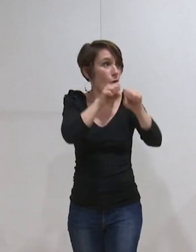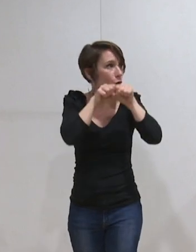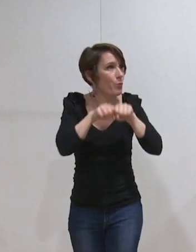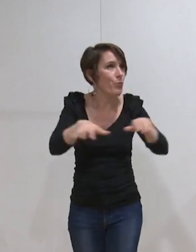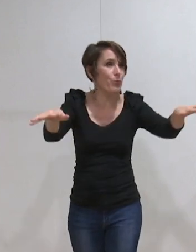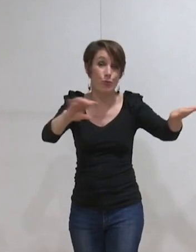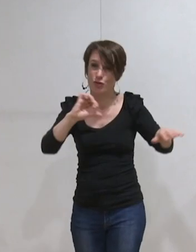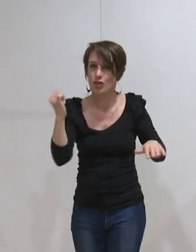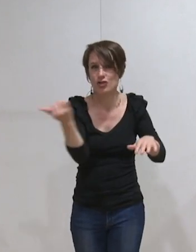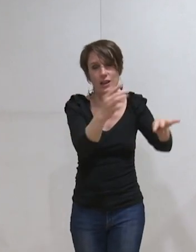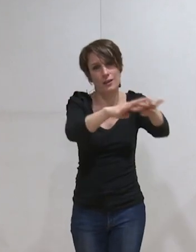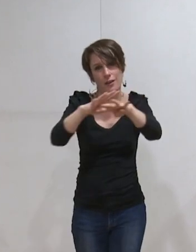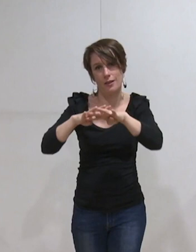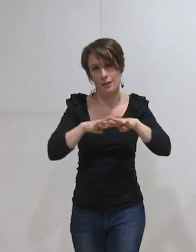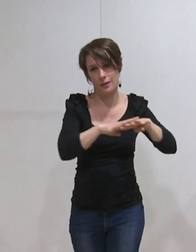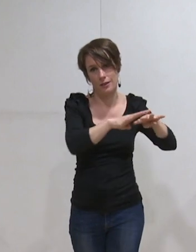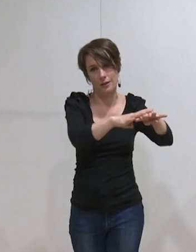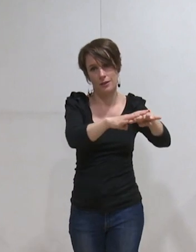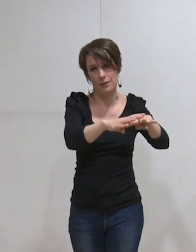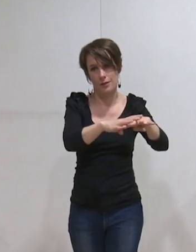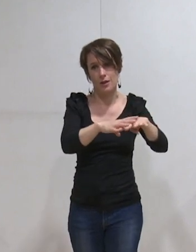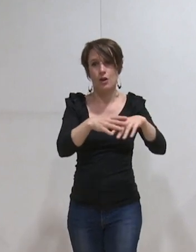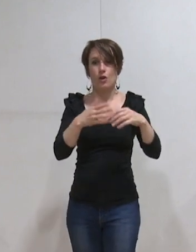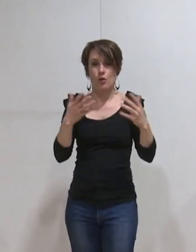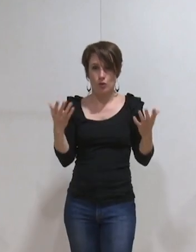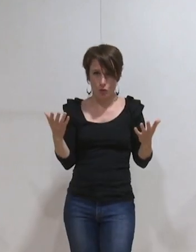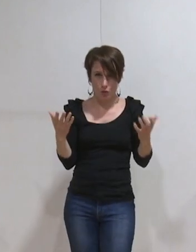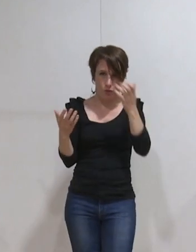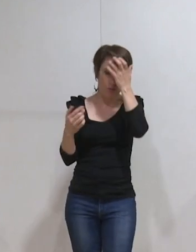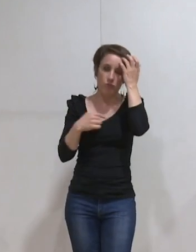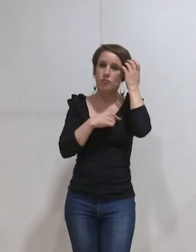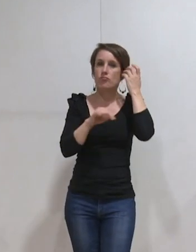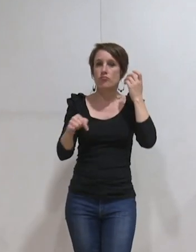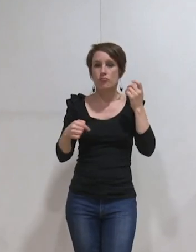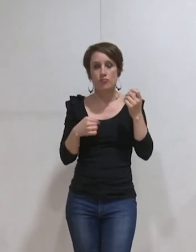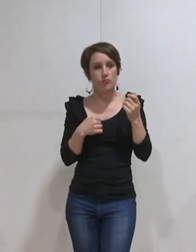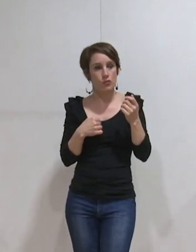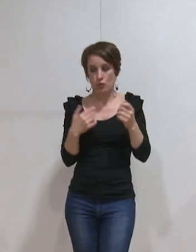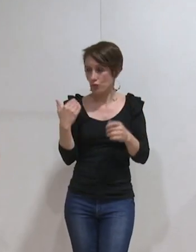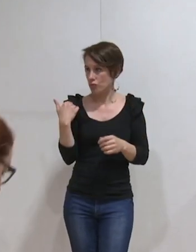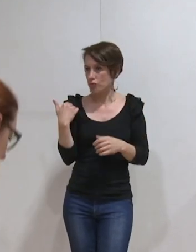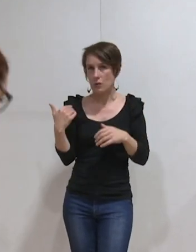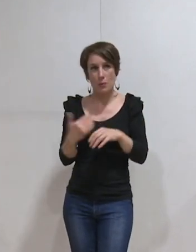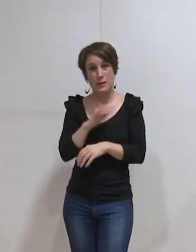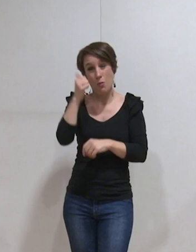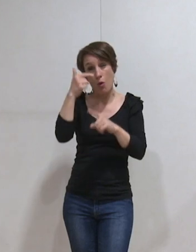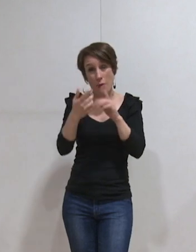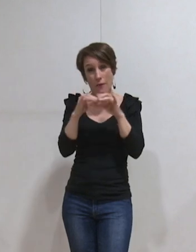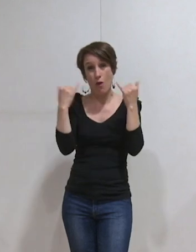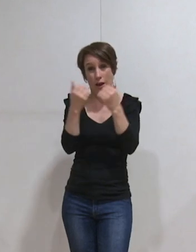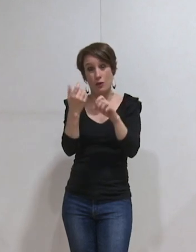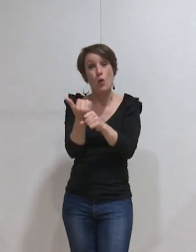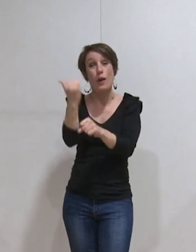dans chaque quartier donc on est arrivé par la première réunion l'année dernière avec